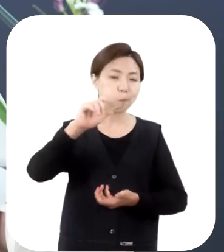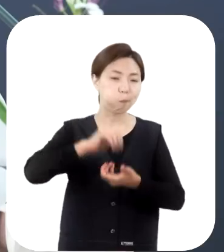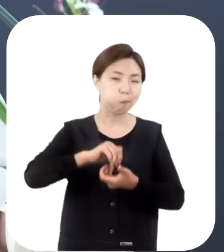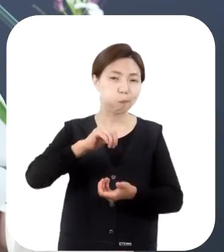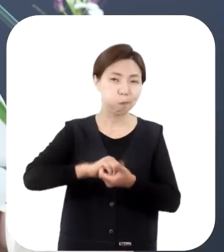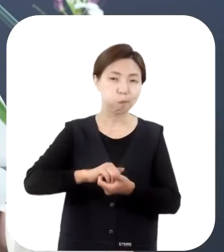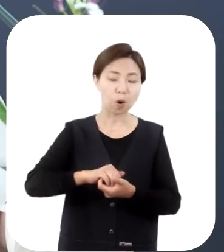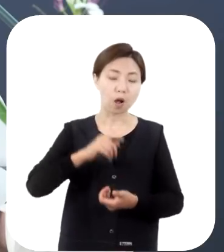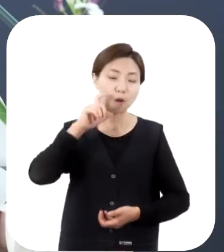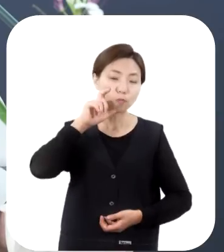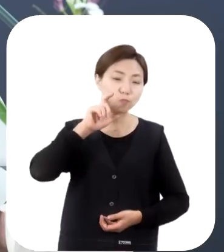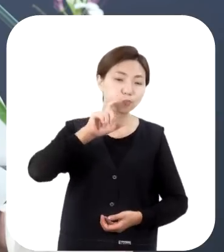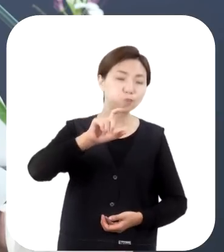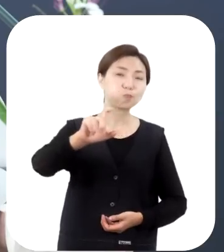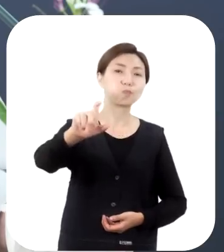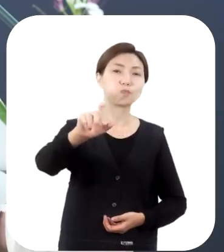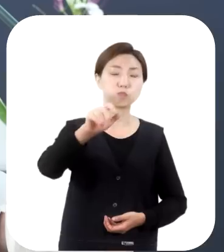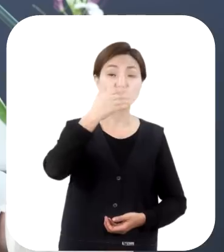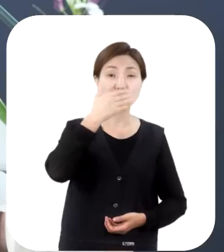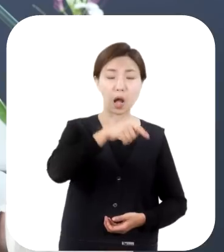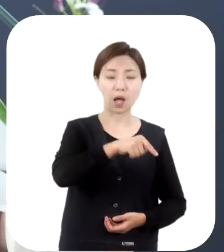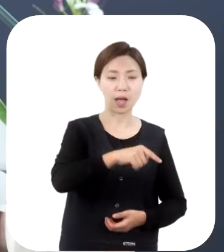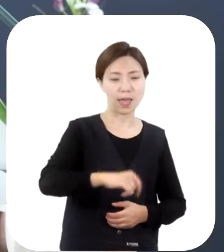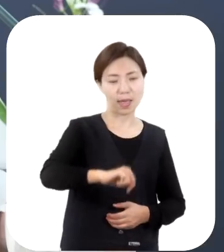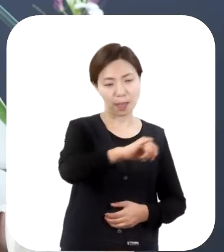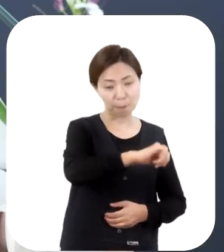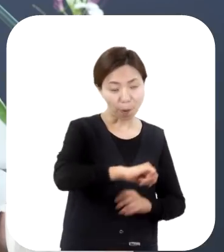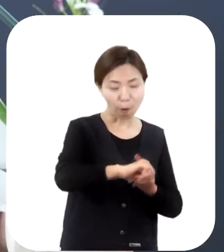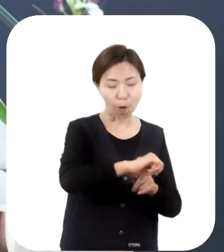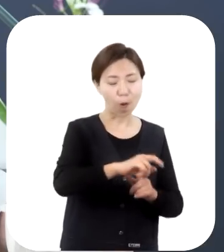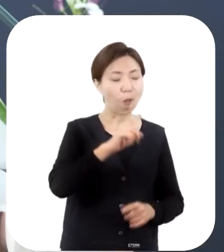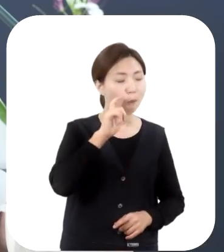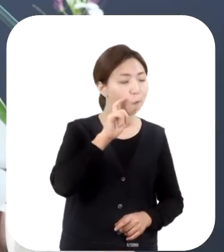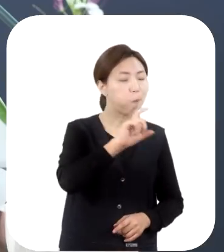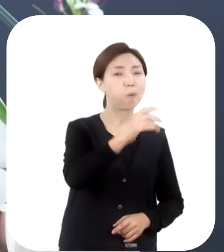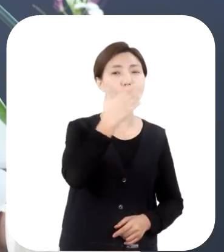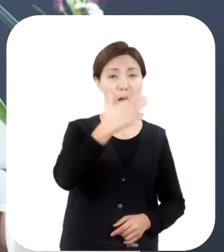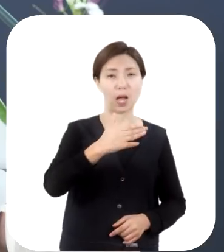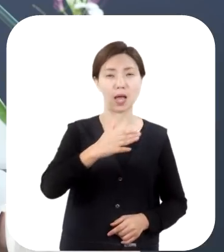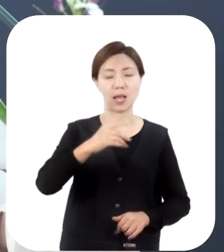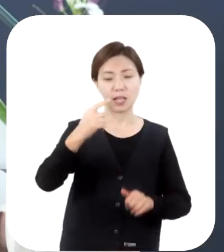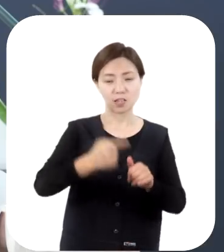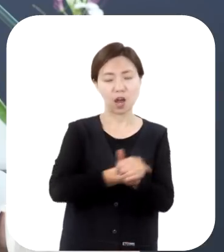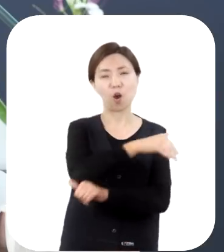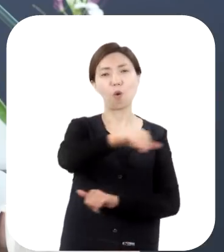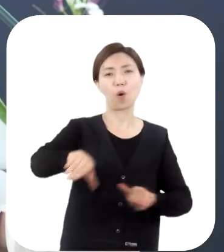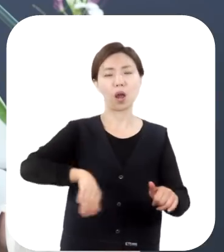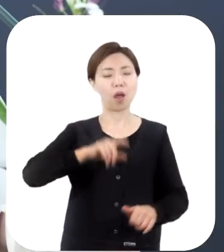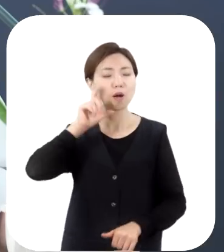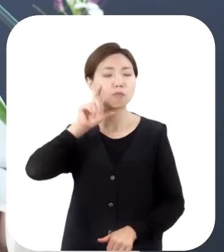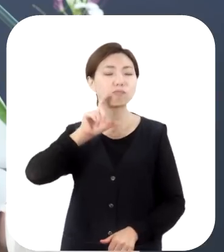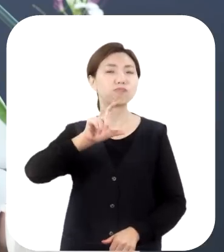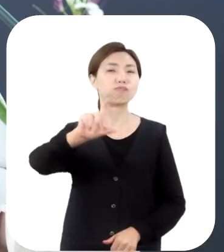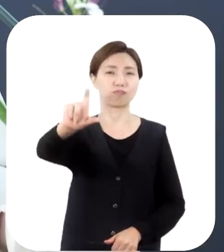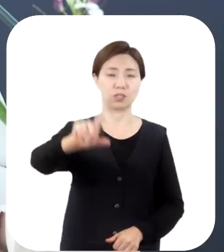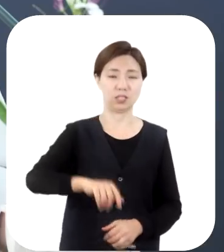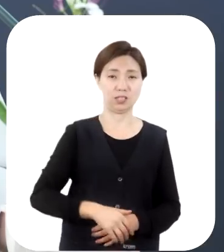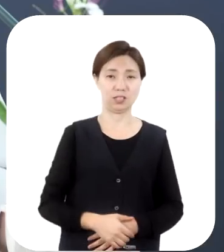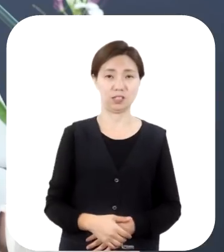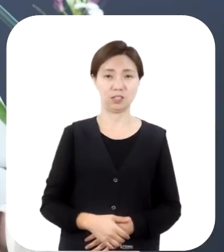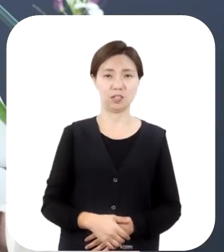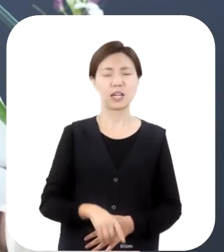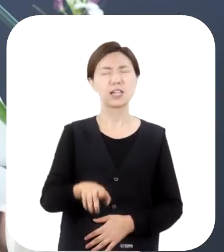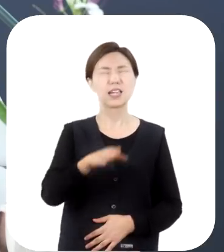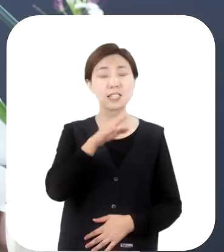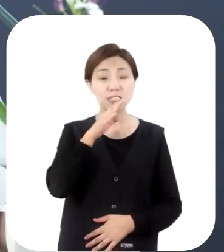해서 개구리는 지속 가능한 번식이 유지될 수가 있다. 이것이 이제 우리가